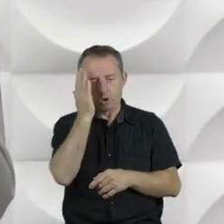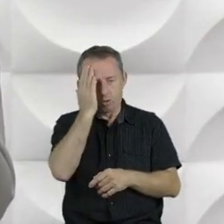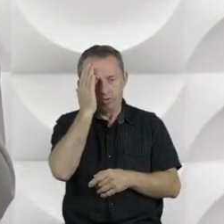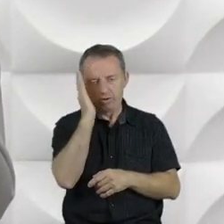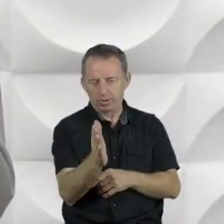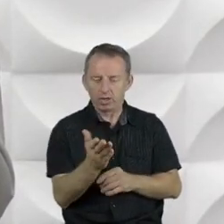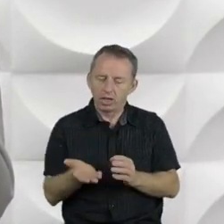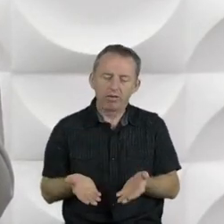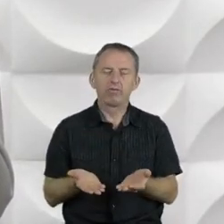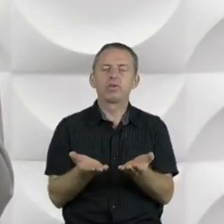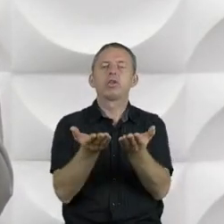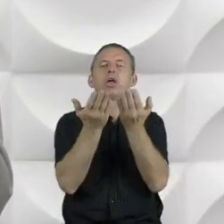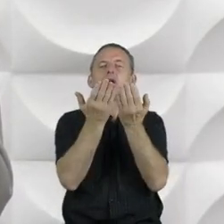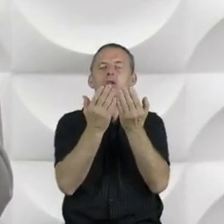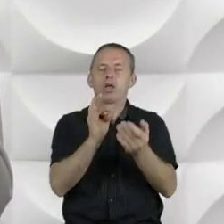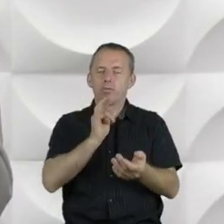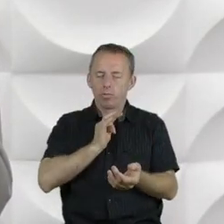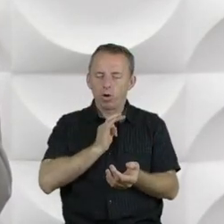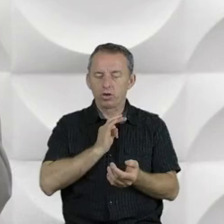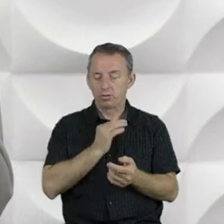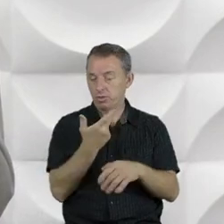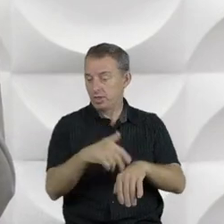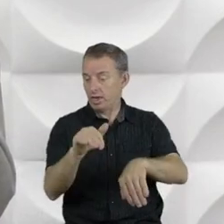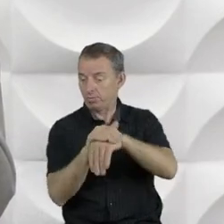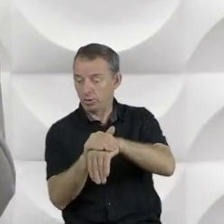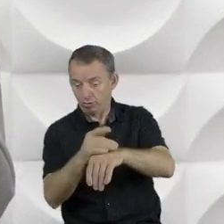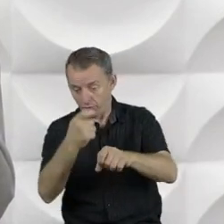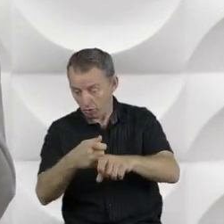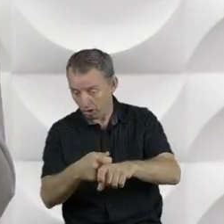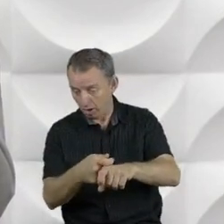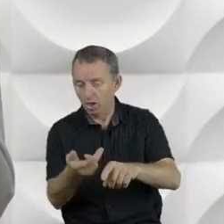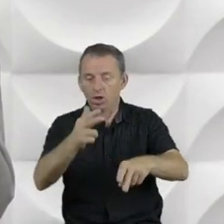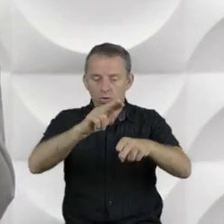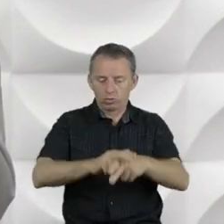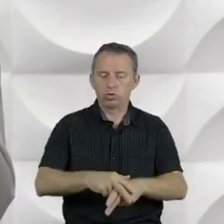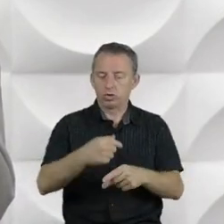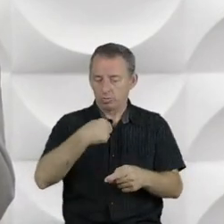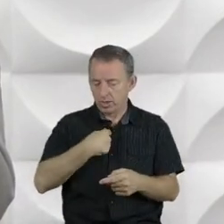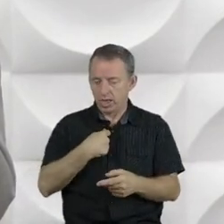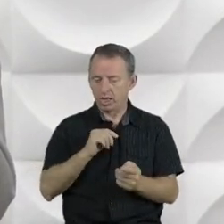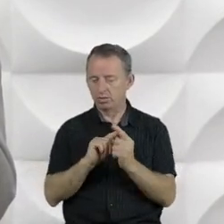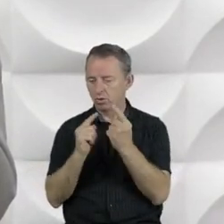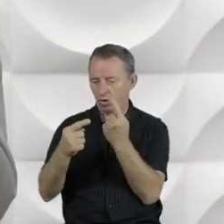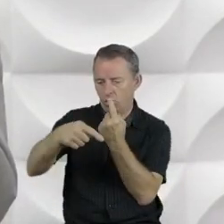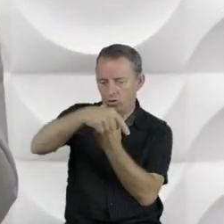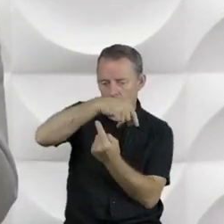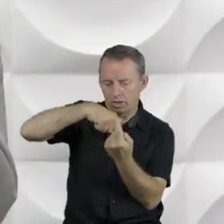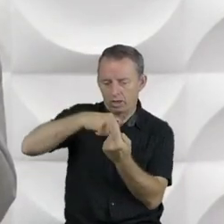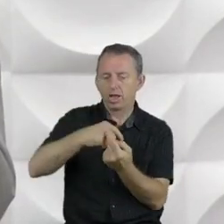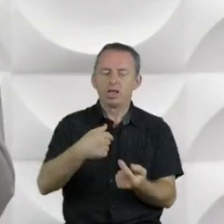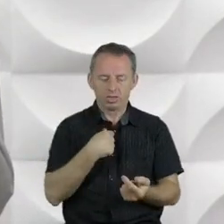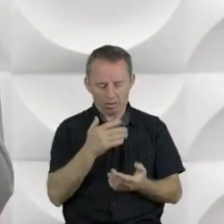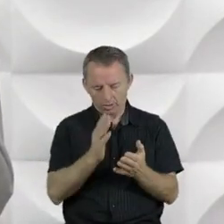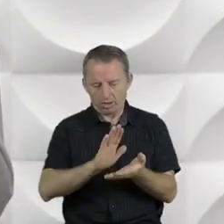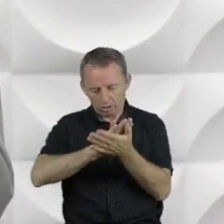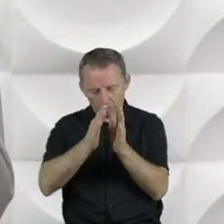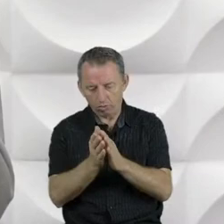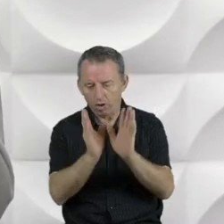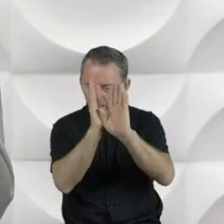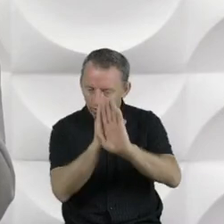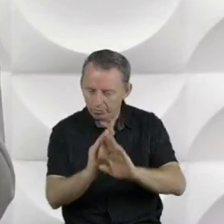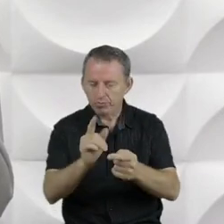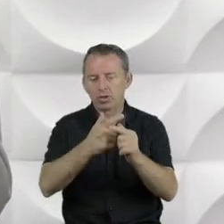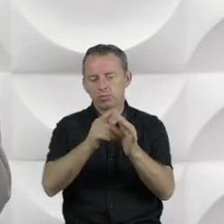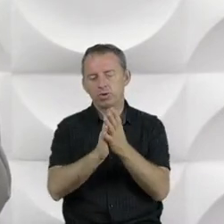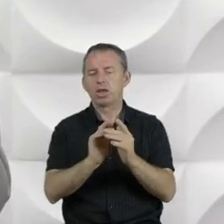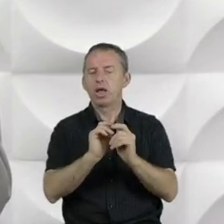będzie wzniesiona nad moimi nieprzyjaciółmi, którzy mnie otaczają. Będę składał w Jego przybytku